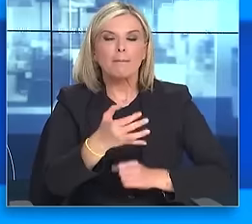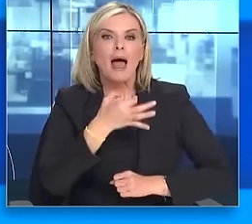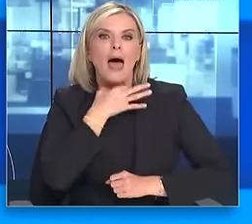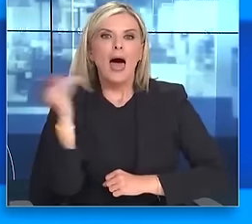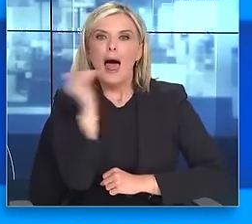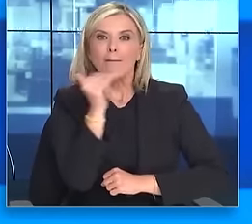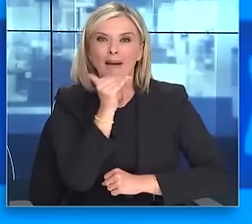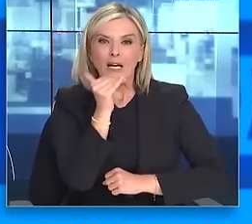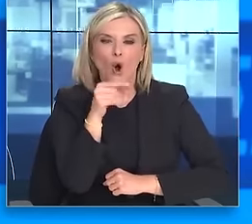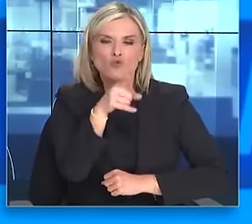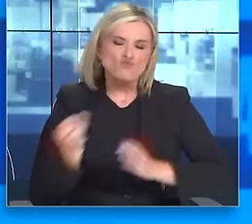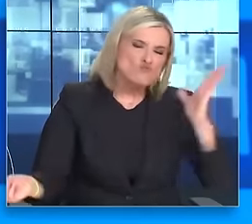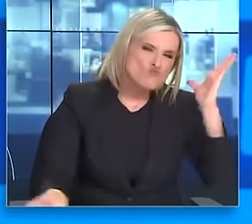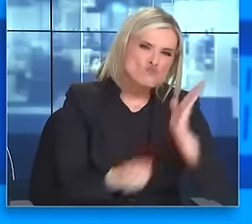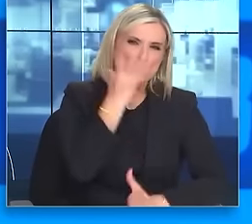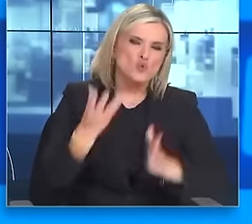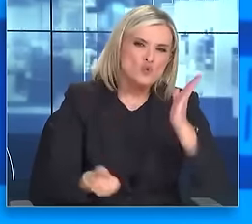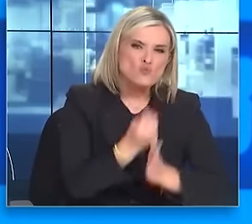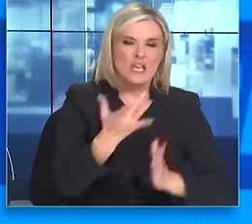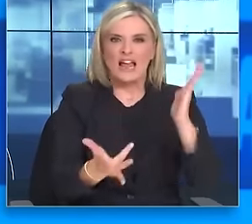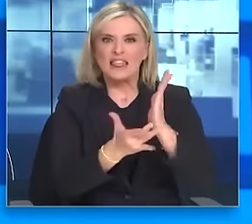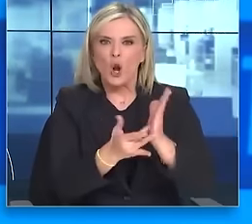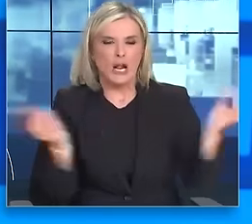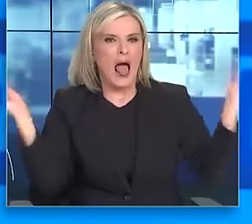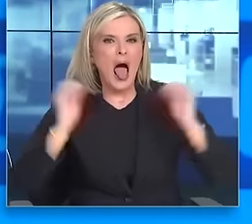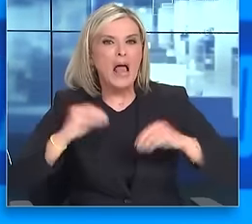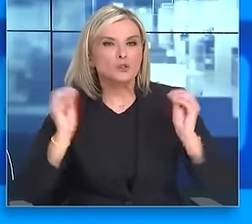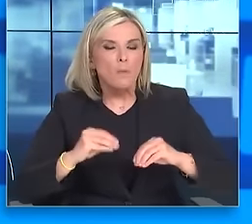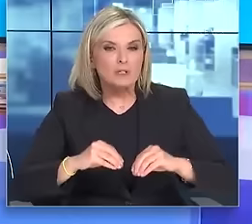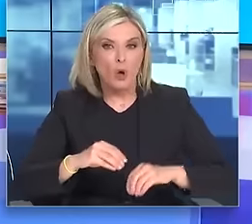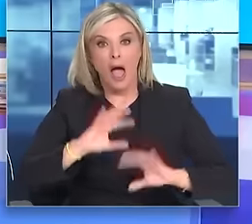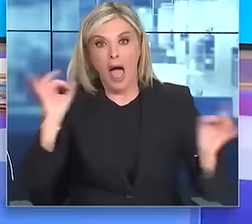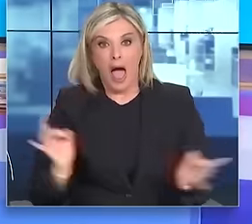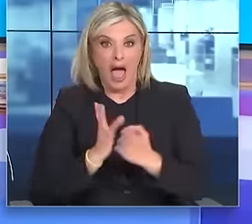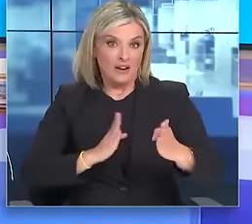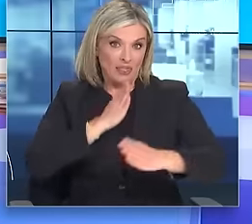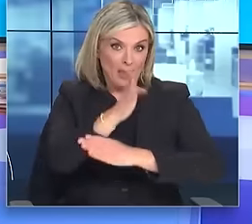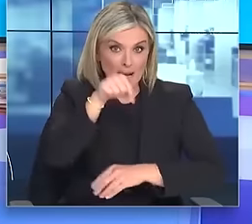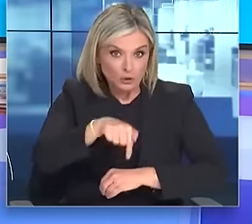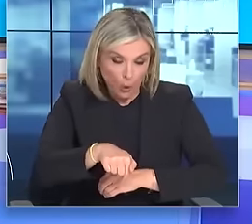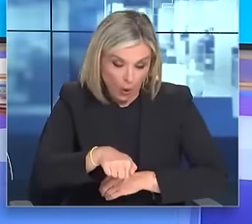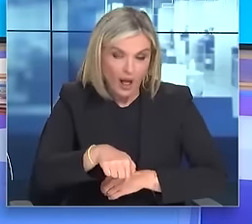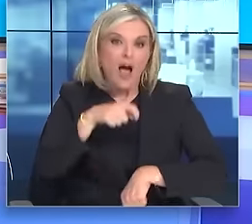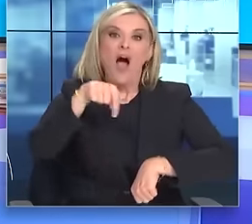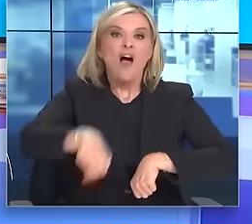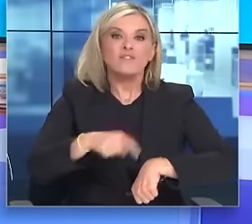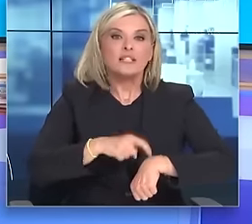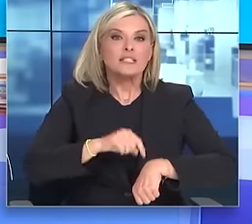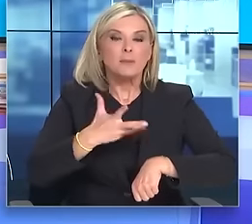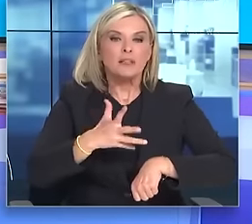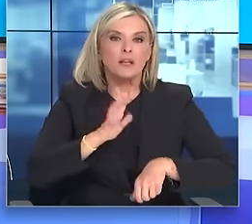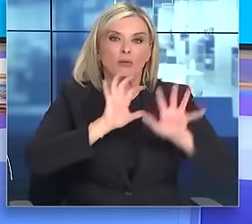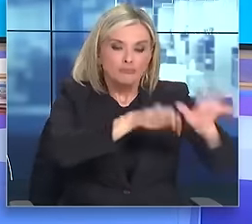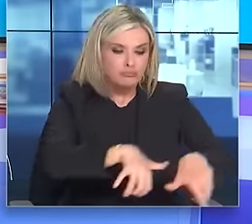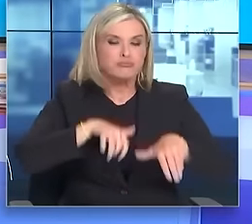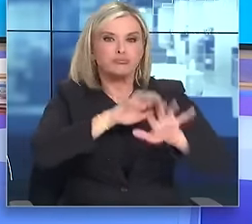πιο βαριά περιστατικά τραύματος. Δεν θα το δείτε ακόμα. Τώρα θα δείτε ένα εργοτάξιο. Σε 12 μήνες θα το δείτε έτοιμο όμως. Λοιπόν, επειδή όλα αυτά